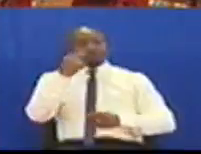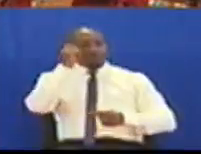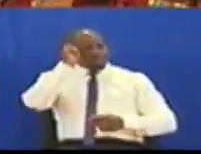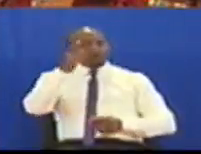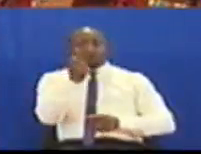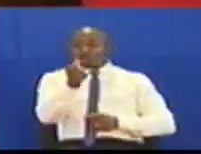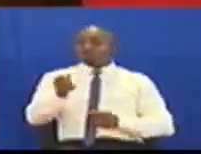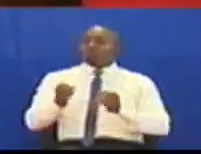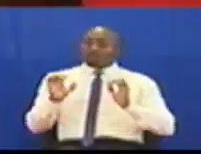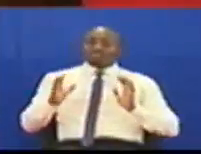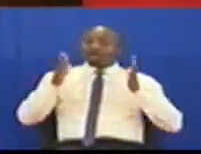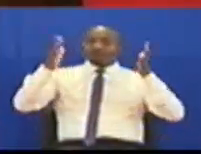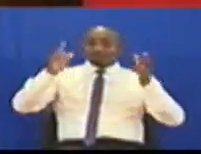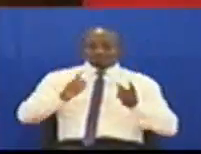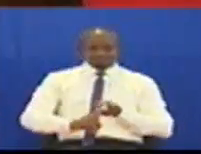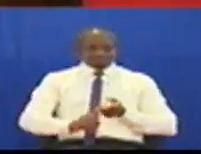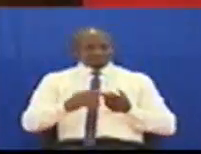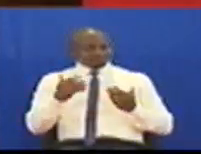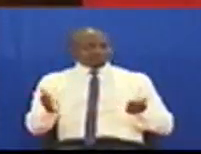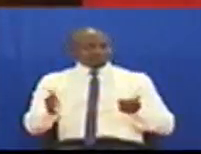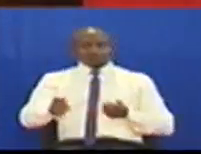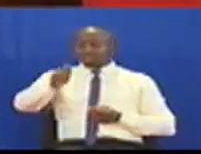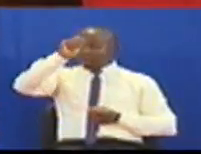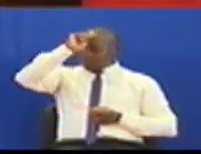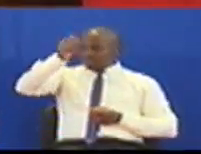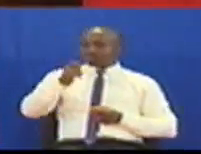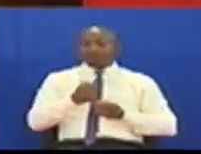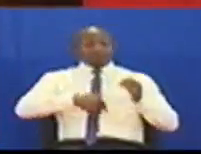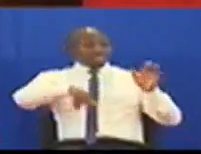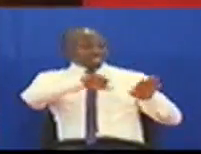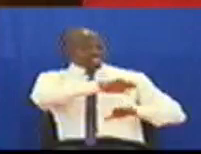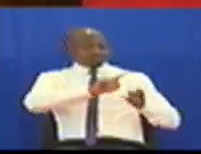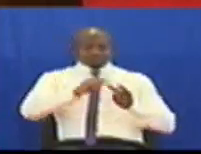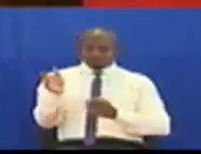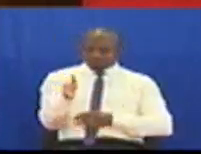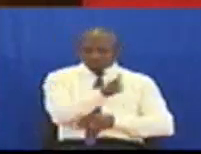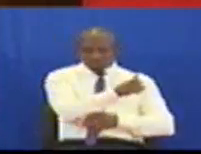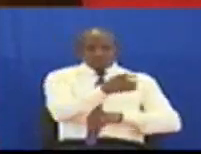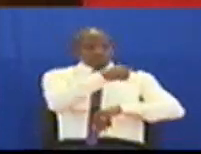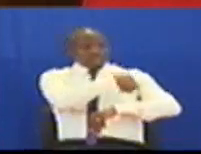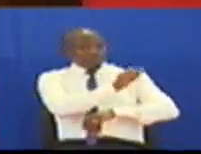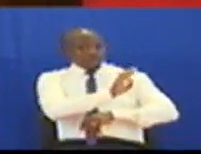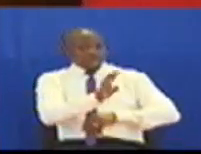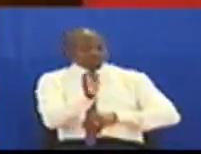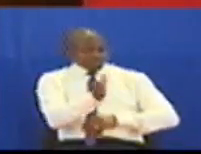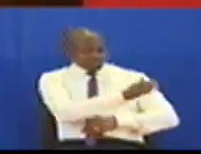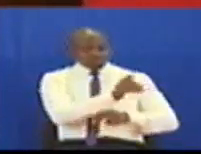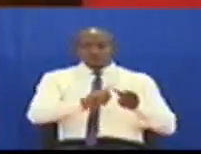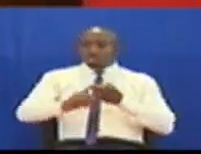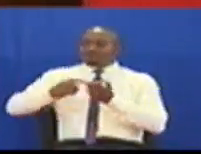wanachangamka. Mheshimiwa Mwenyekiti, tukiacha hospitali za wilaya, tukienda kwenye vituo vya